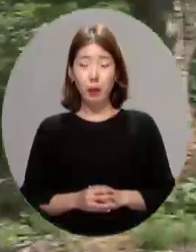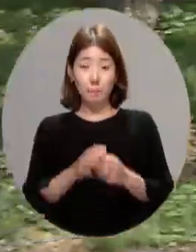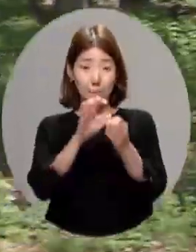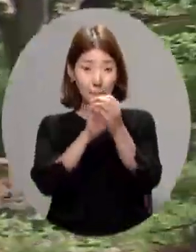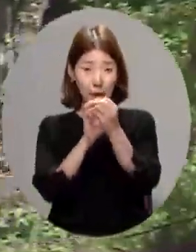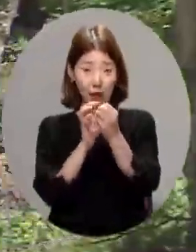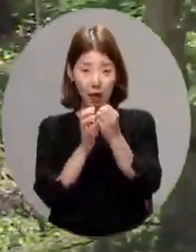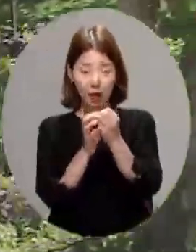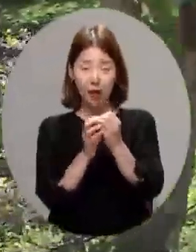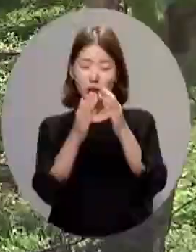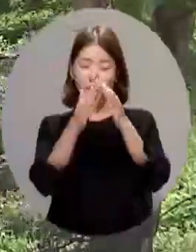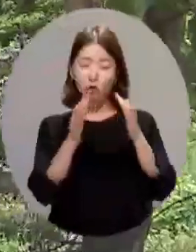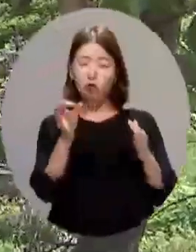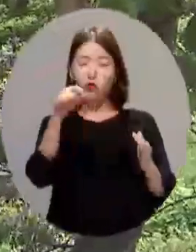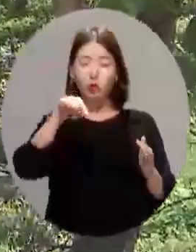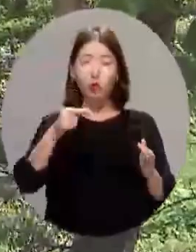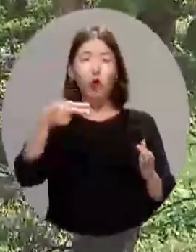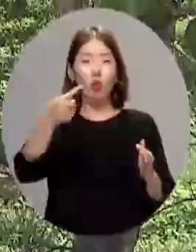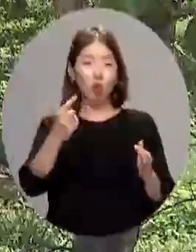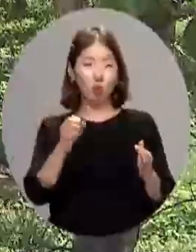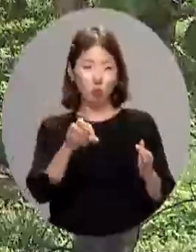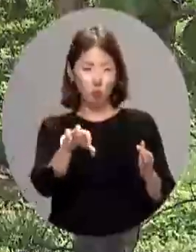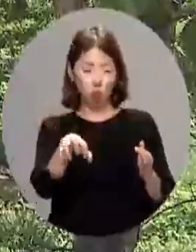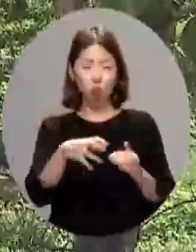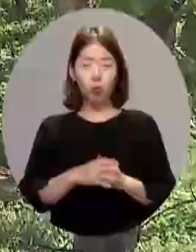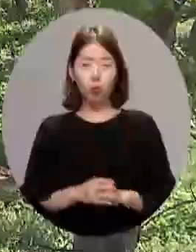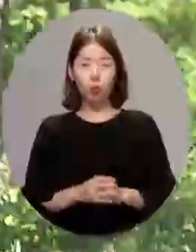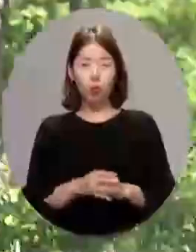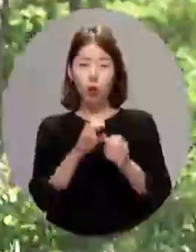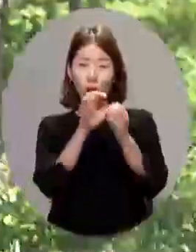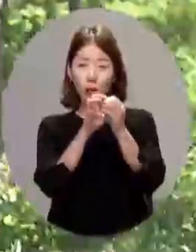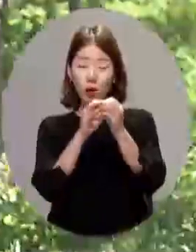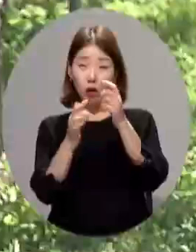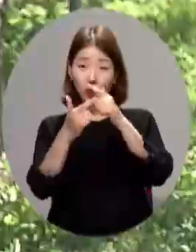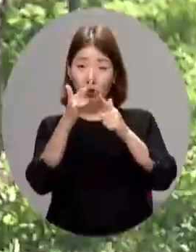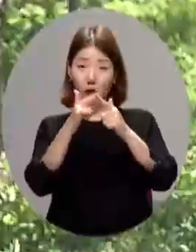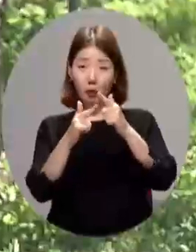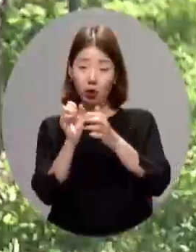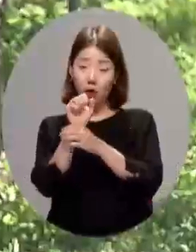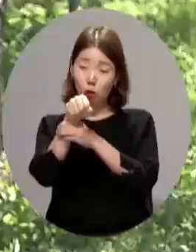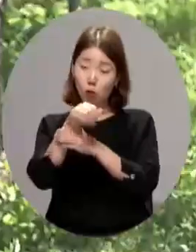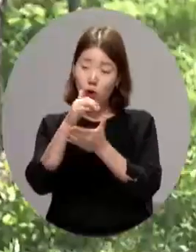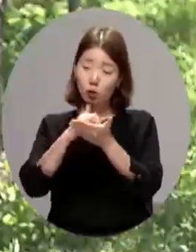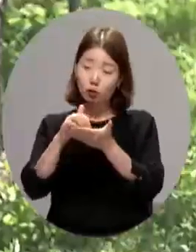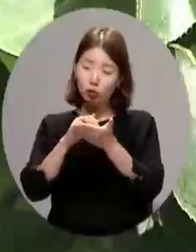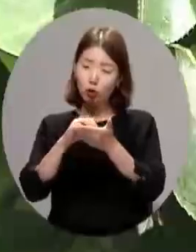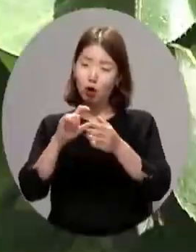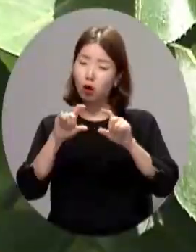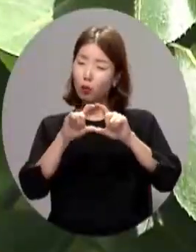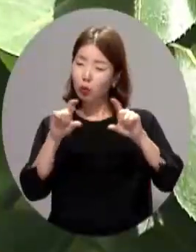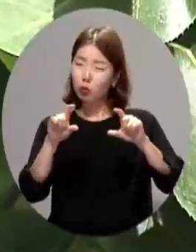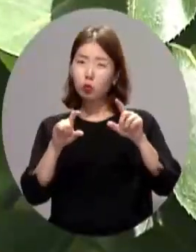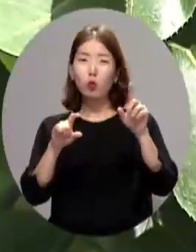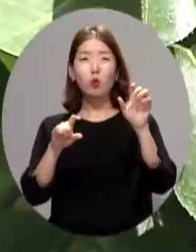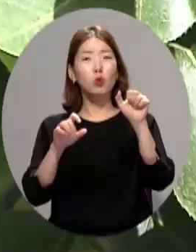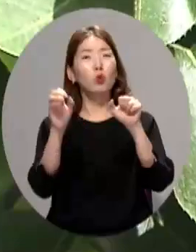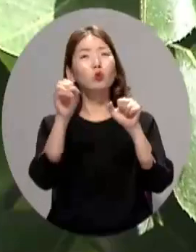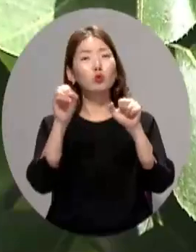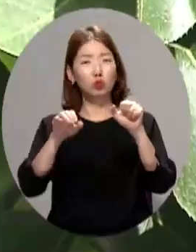배추산지인 전주 원동의 과수원 마을입니다. 배나무 한 화초에 달린 열매 수가 평년의 절반 수준에